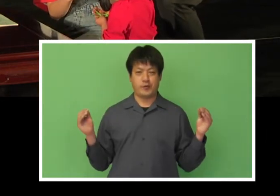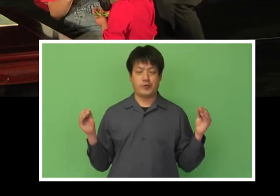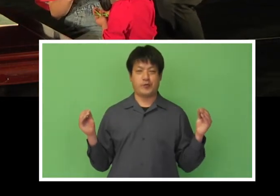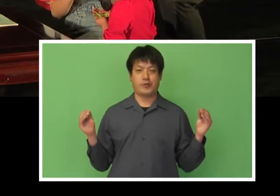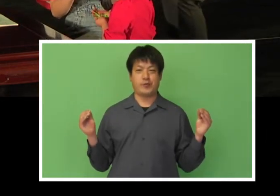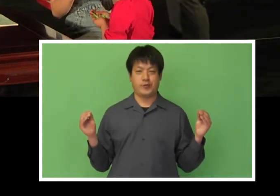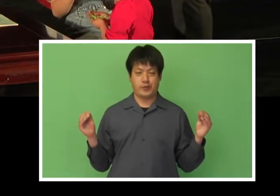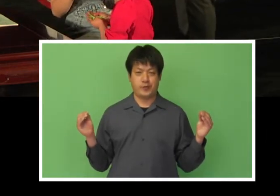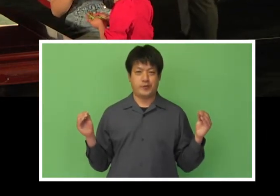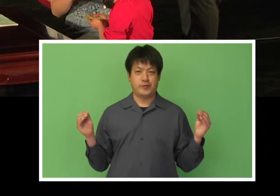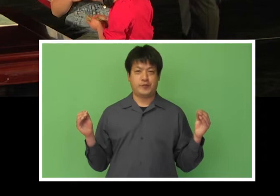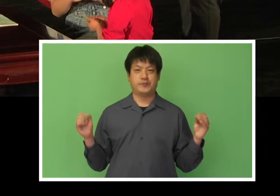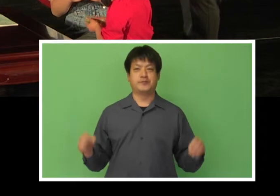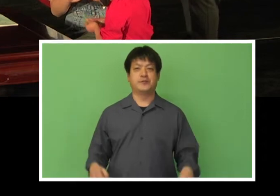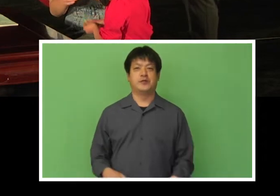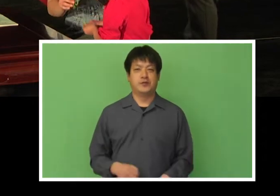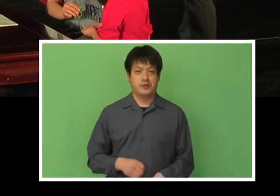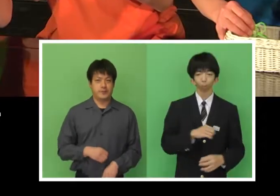笑